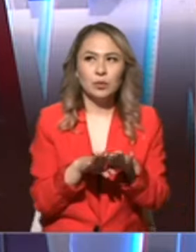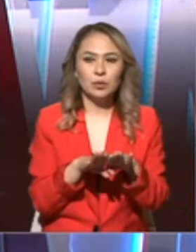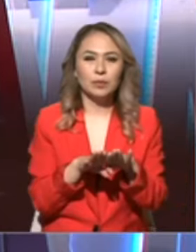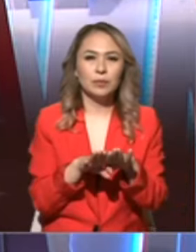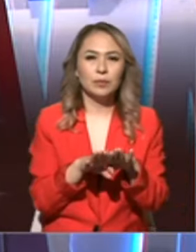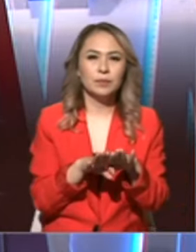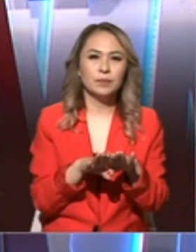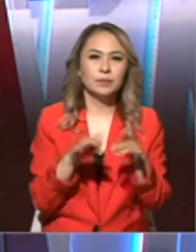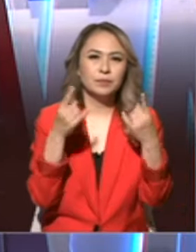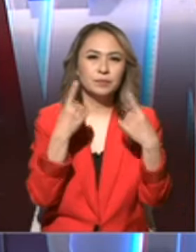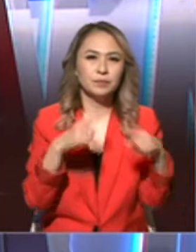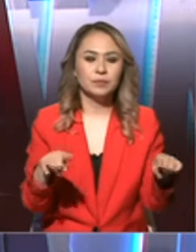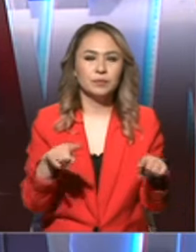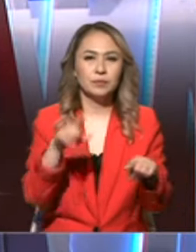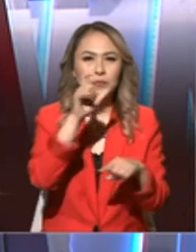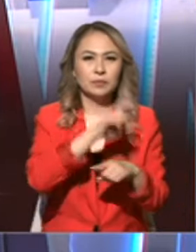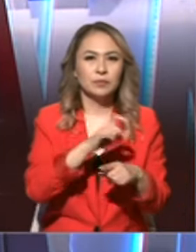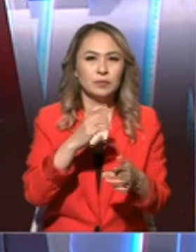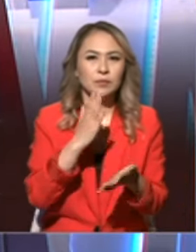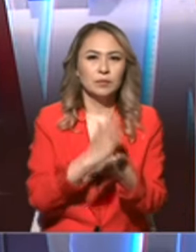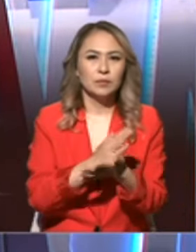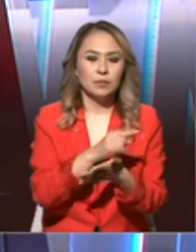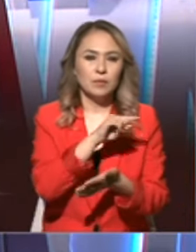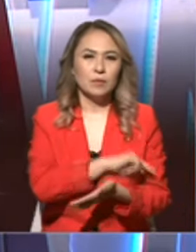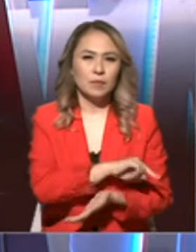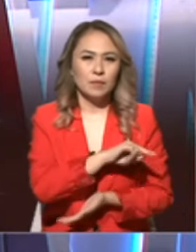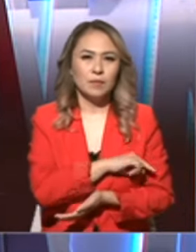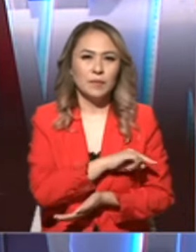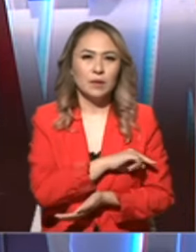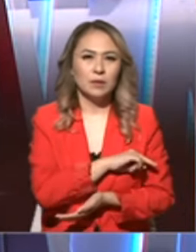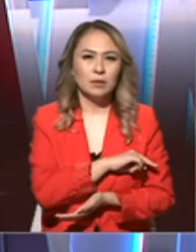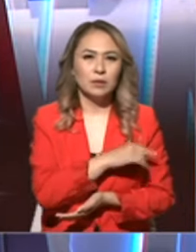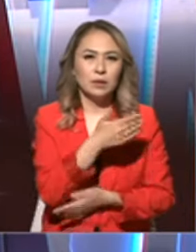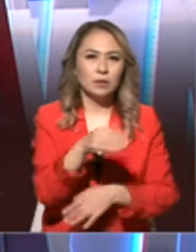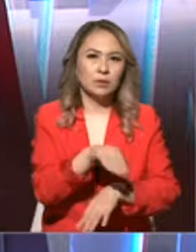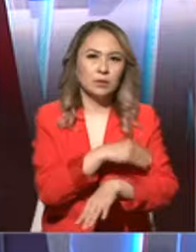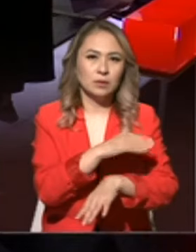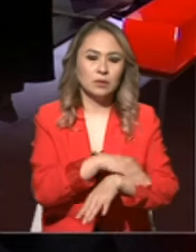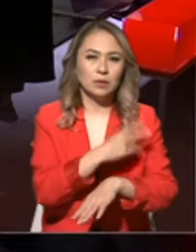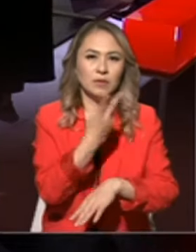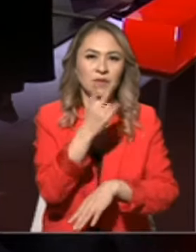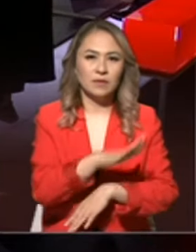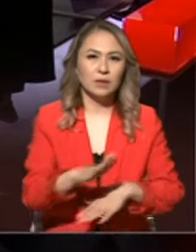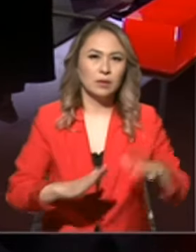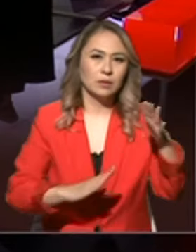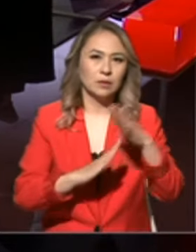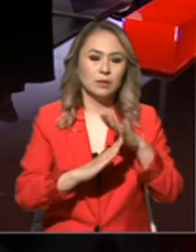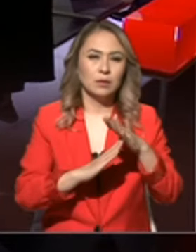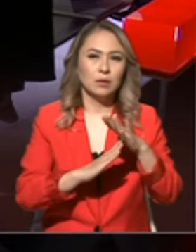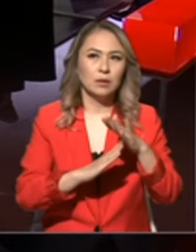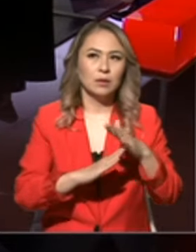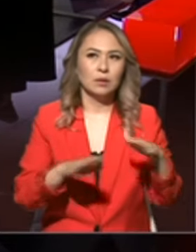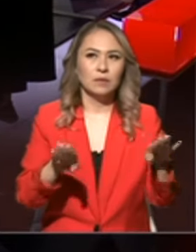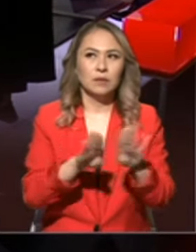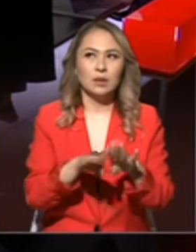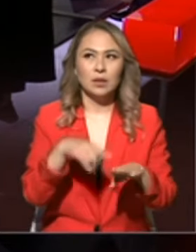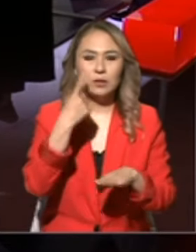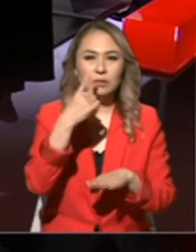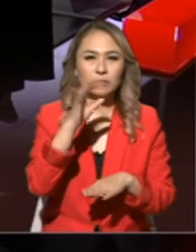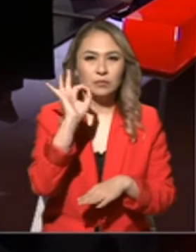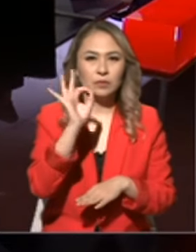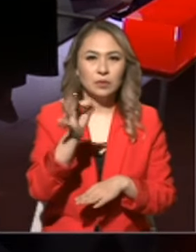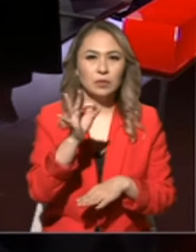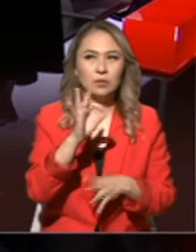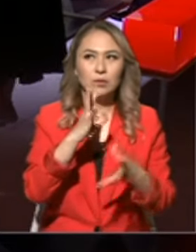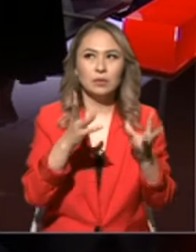өзге ұлт өкілдерінің мен жақсы көретін бір мінездері бар. Олардың әйелдері екі баладан артық болмайды жалпы. Бағана ғана кісінің айтып отырғаны дұрыс